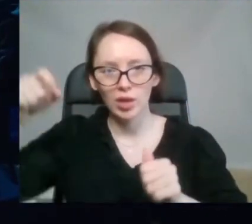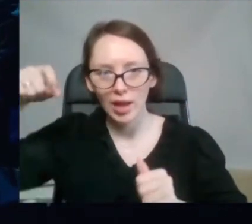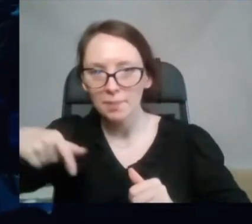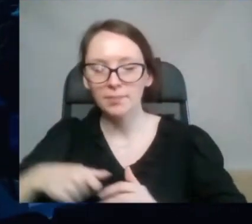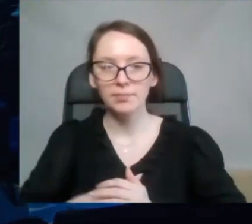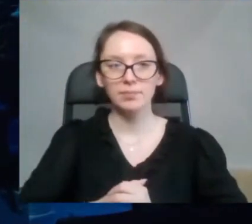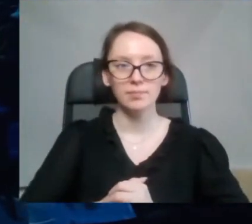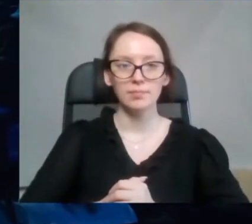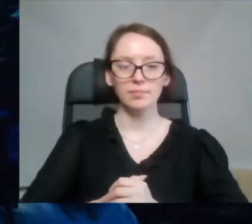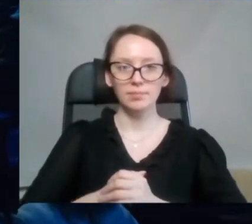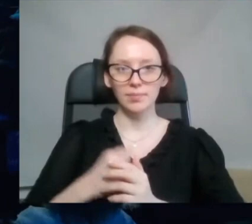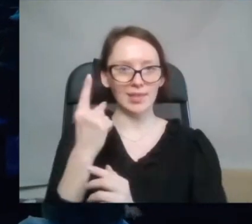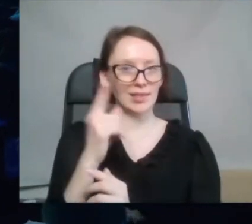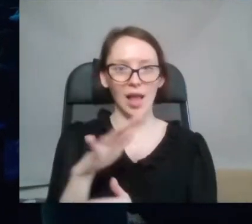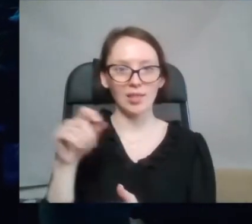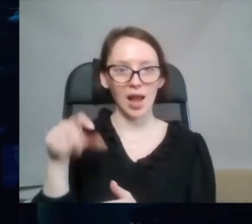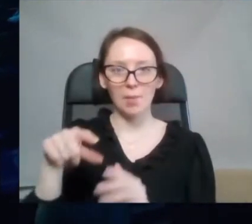Ни одна капелька не падает мимо.